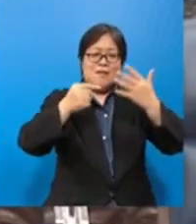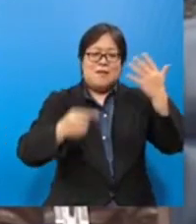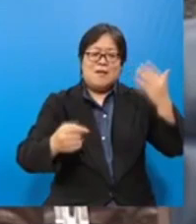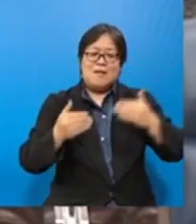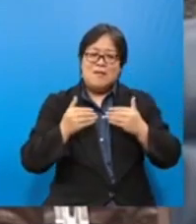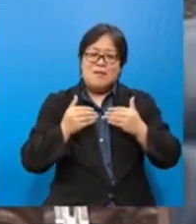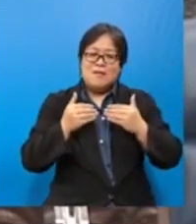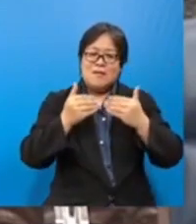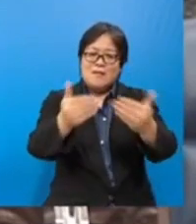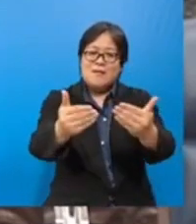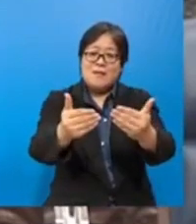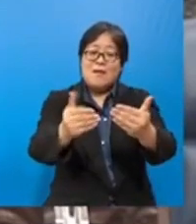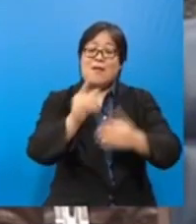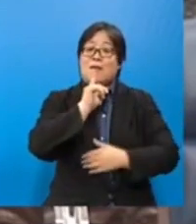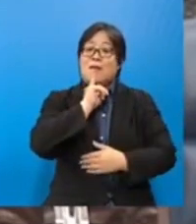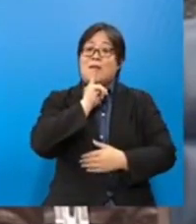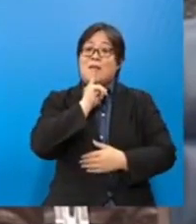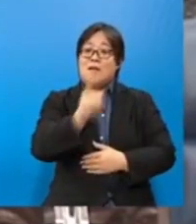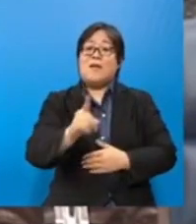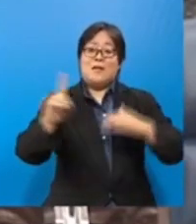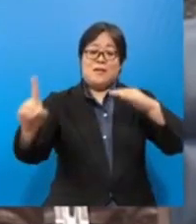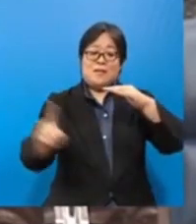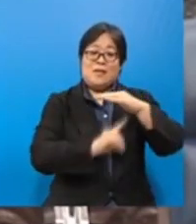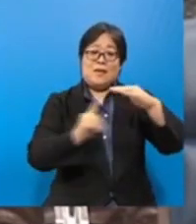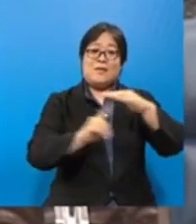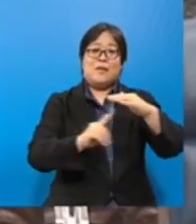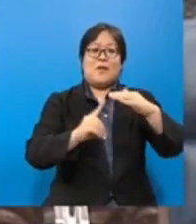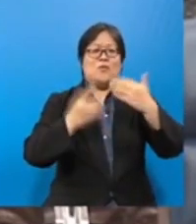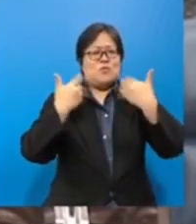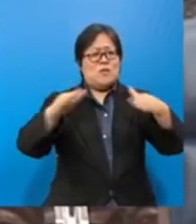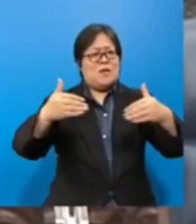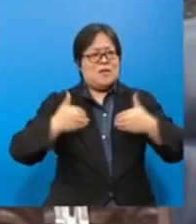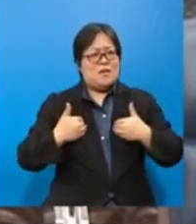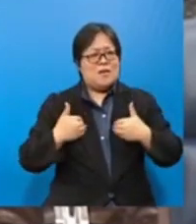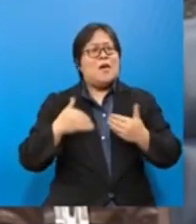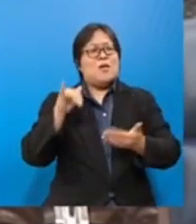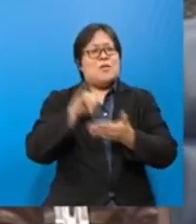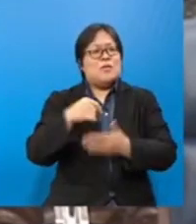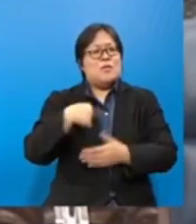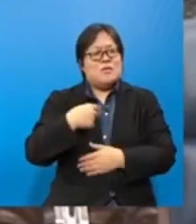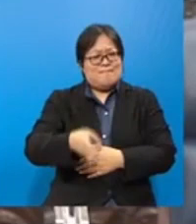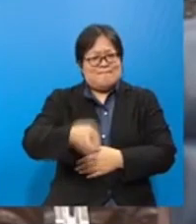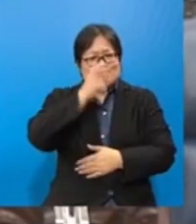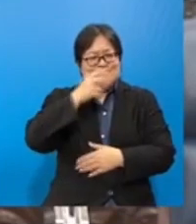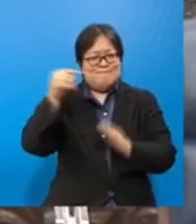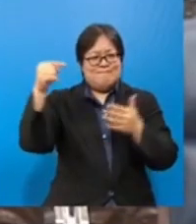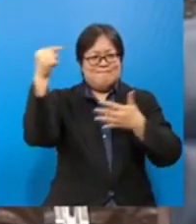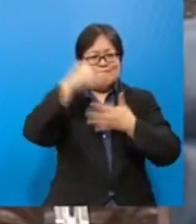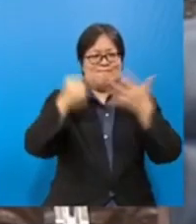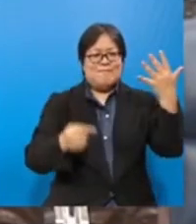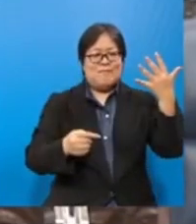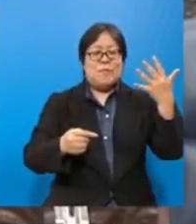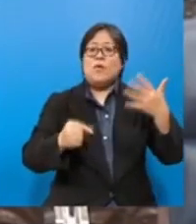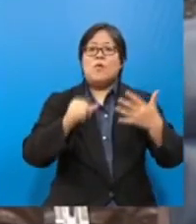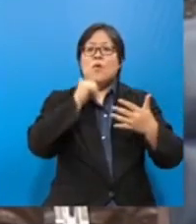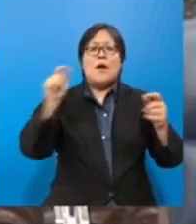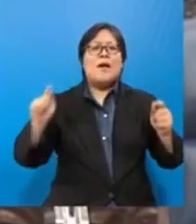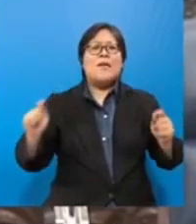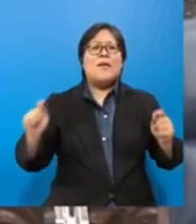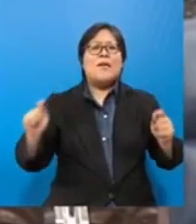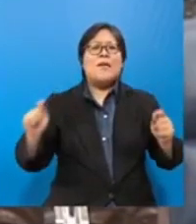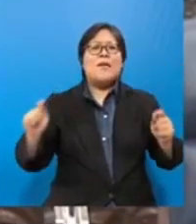berterusan walaupun dasar-dasar itu beradu itu yang seenak tegaskan bukan ambil